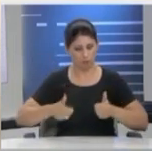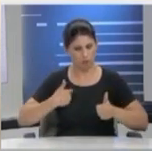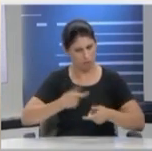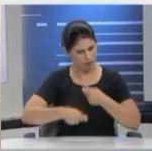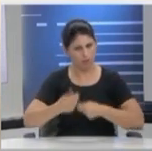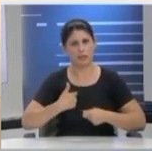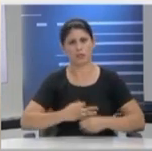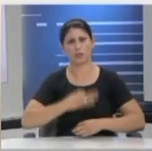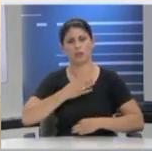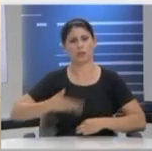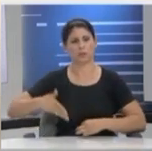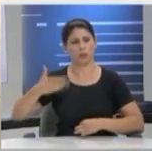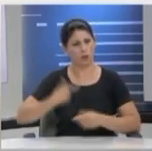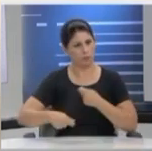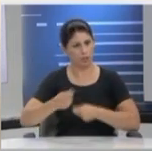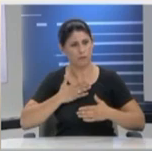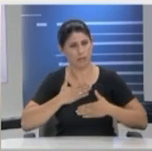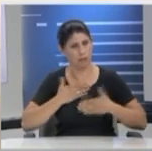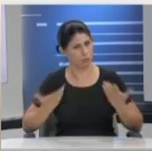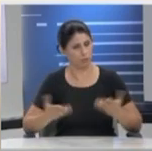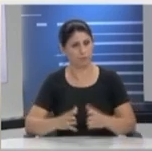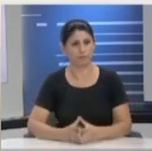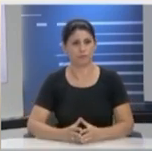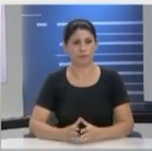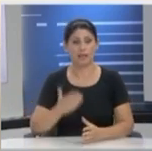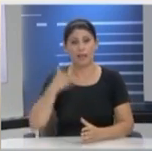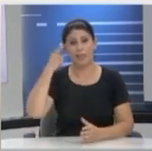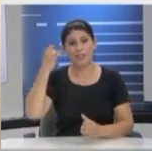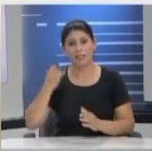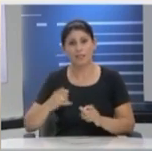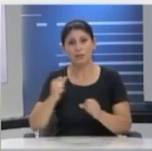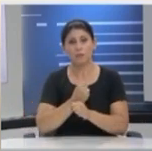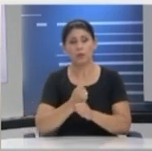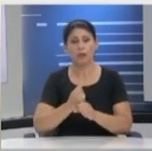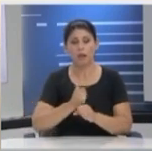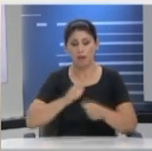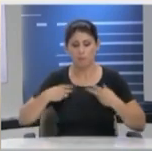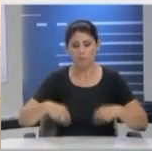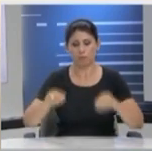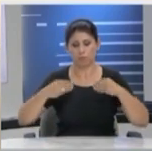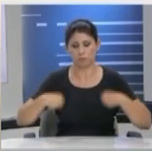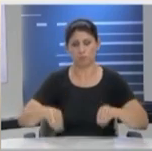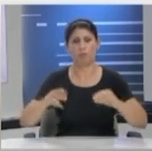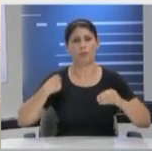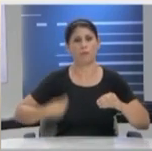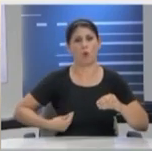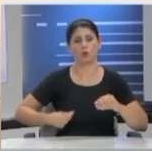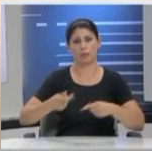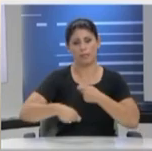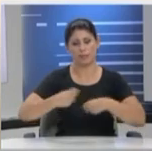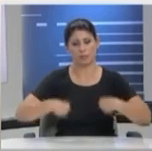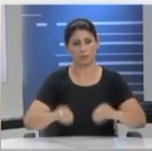είμαι επιχειρηματίας, κύριε Μητσοτάκη. Έχω επιχειρήσεις δικές μου. Αλλά εγώ δεν μπορώ να καταλάβω την αιμονή των αποκρατικοποιήσεων. Μιλάτε